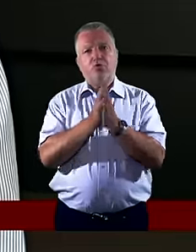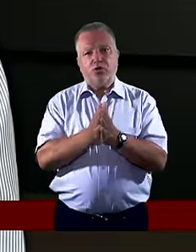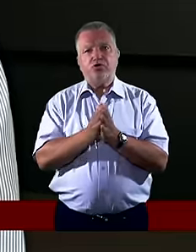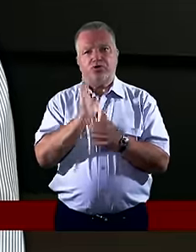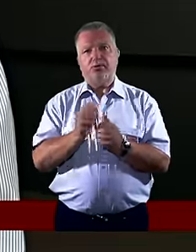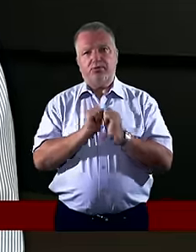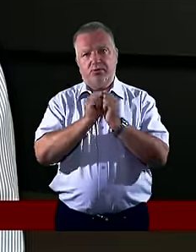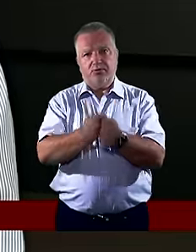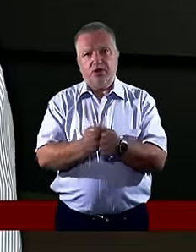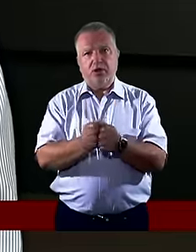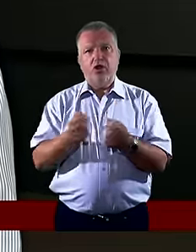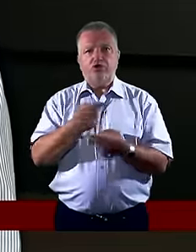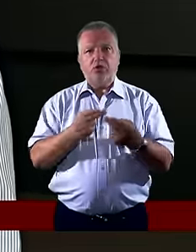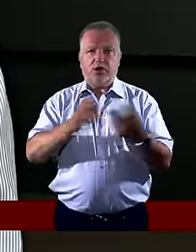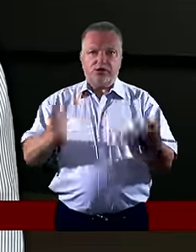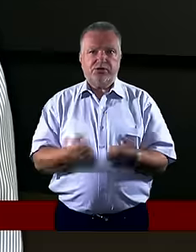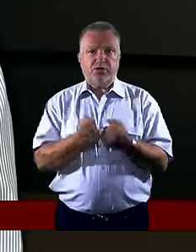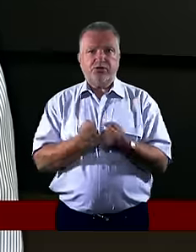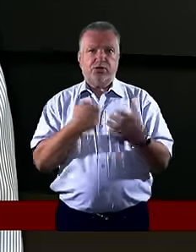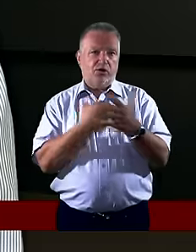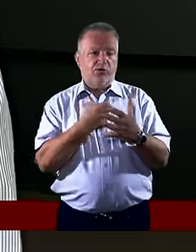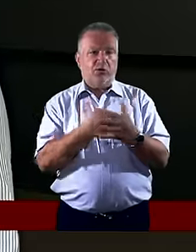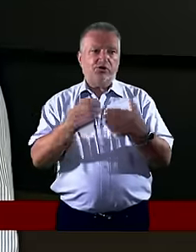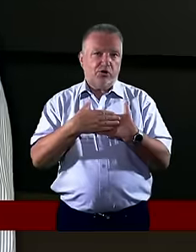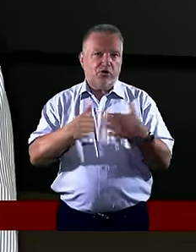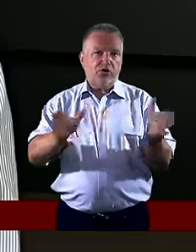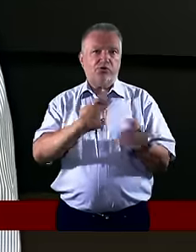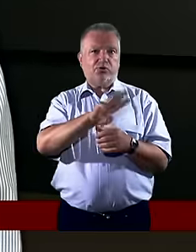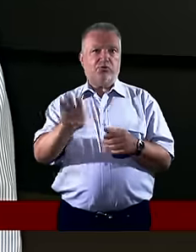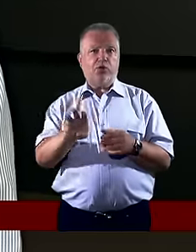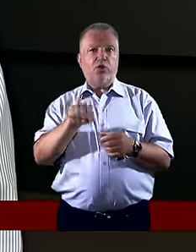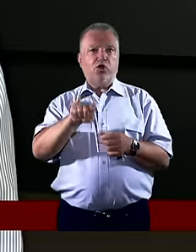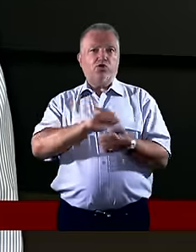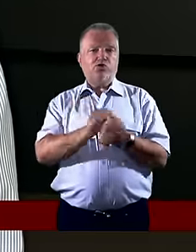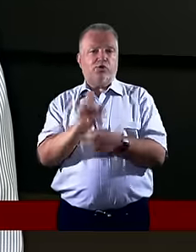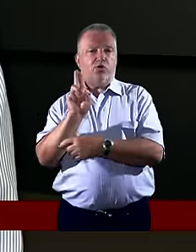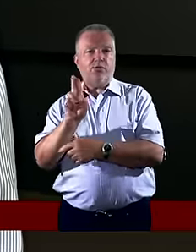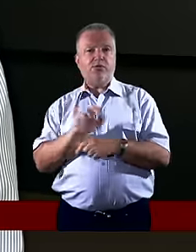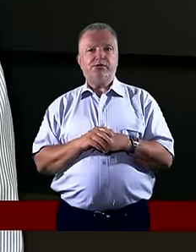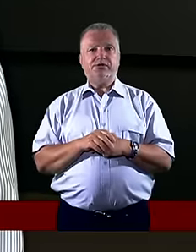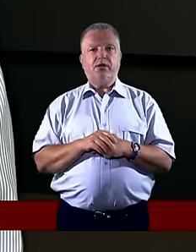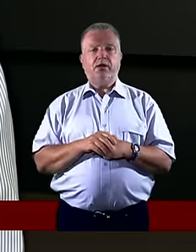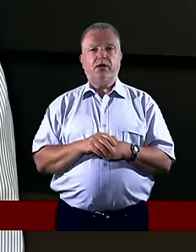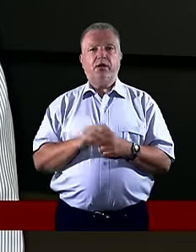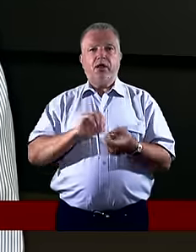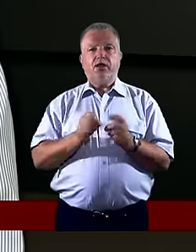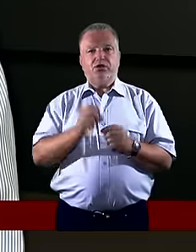mówi, proście, a będzie wam dane. Szukajcie, a znajdziecie. Kołaczcie, a otworzą wam. Zobaczcie, to są